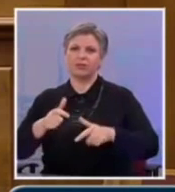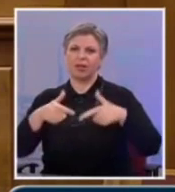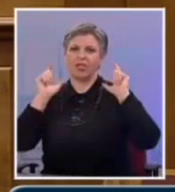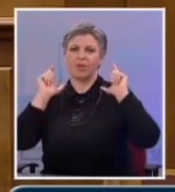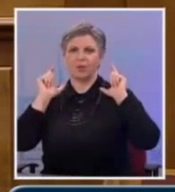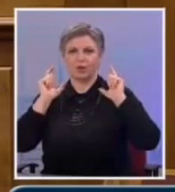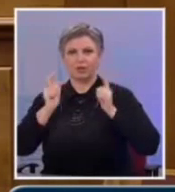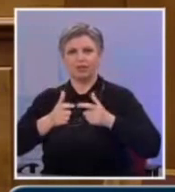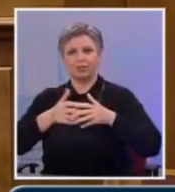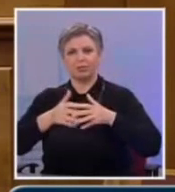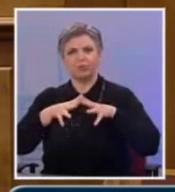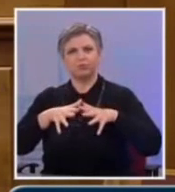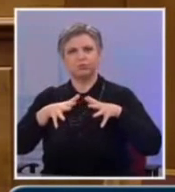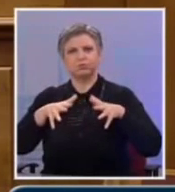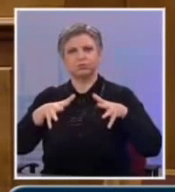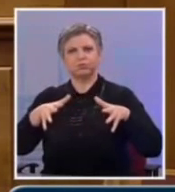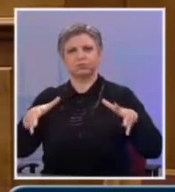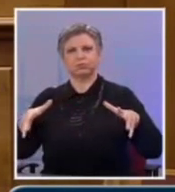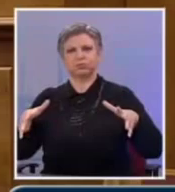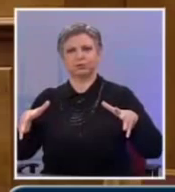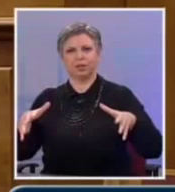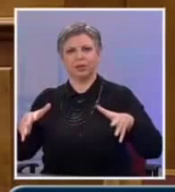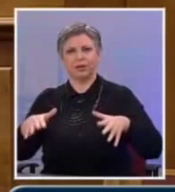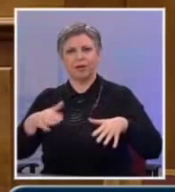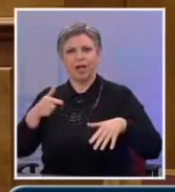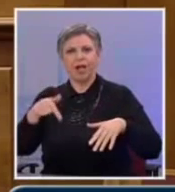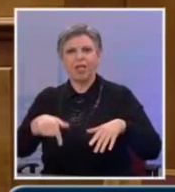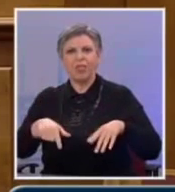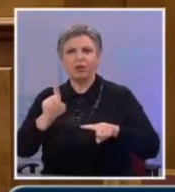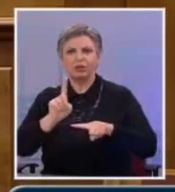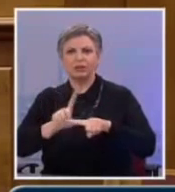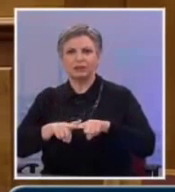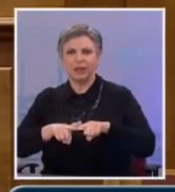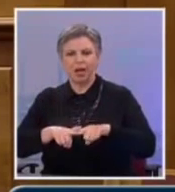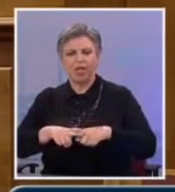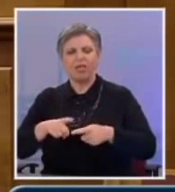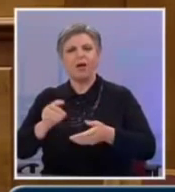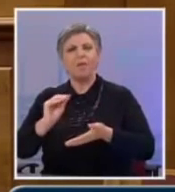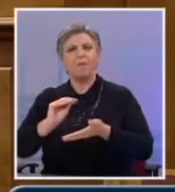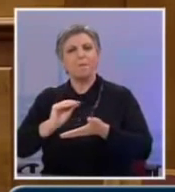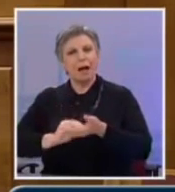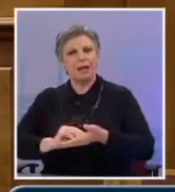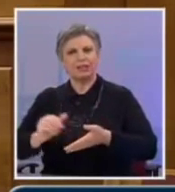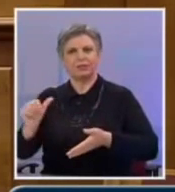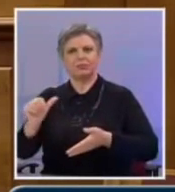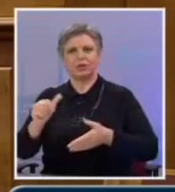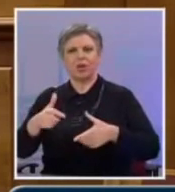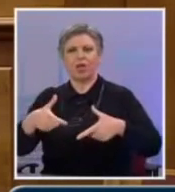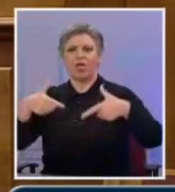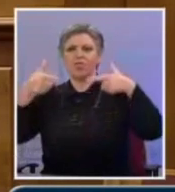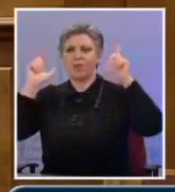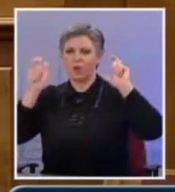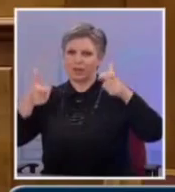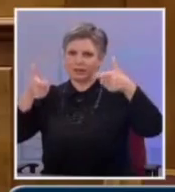κόσμο. Σ αυτή τη χώρα, στην ίδια χώρα, στην Ελλάδα, η δημοκρατία θα επιστρέψει, θα επιστρέψει για να φέρει